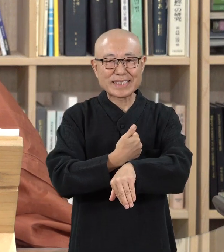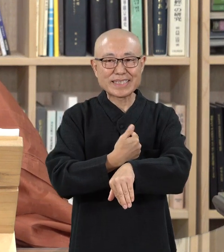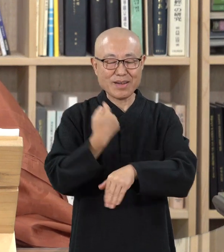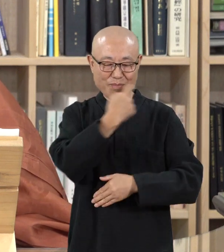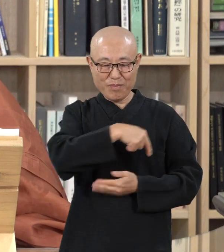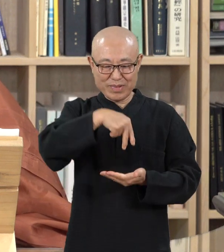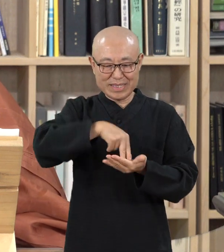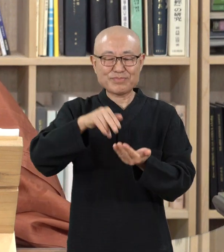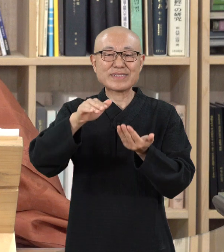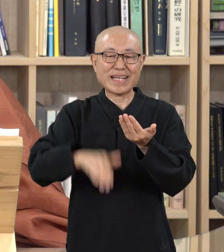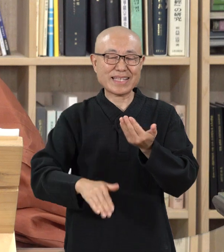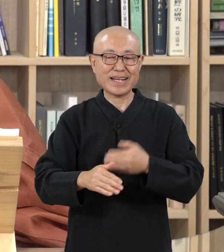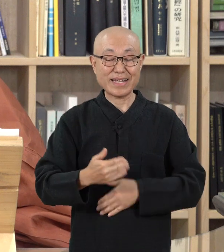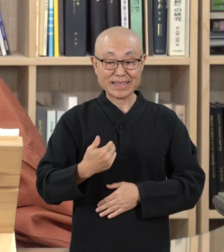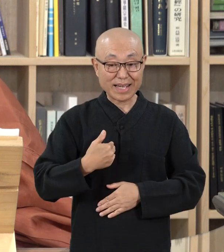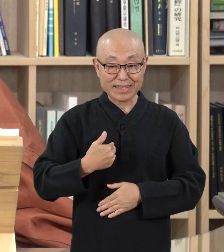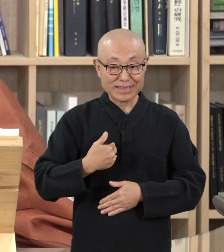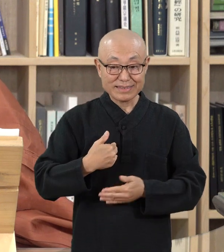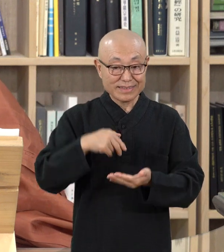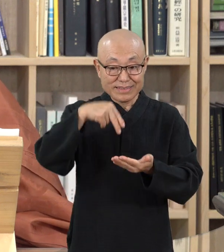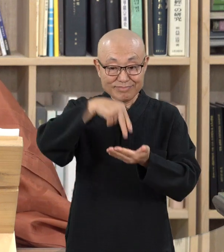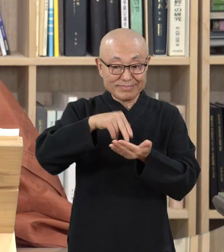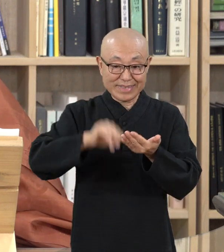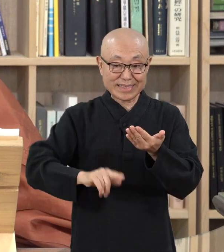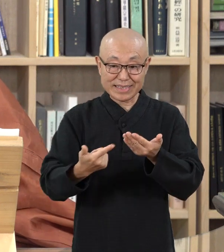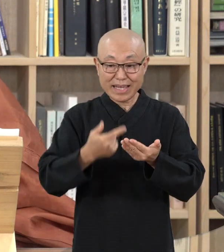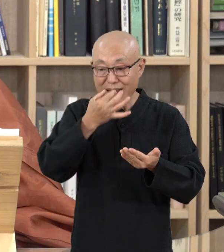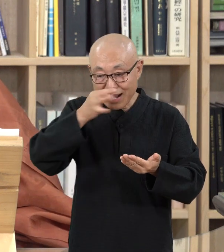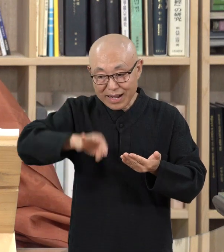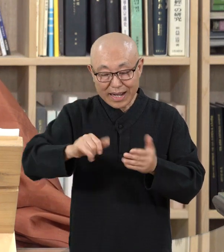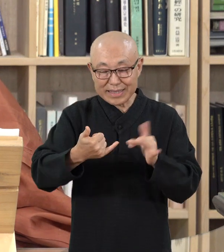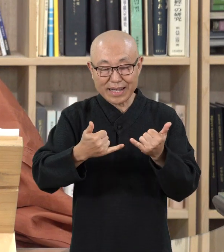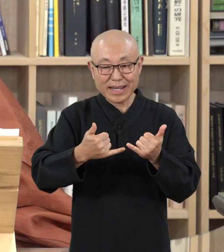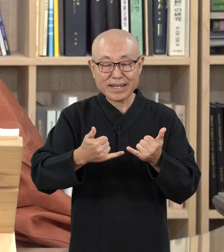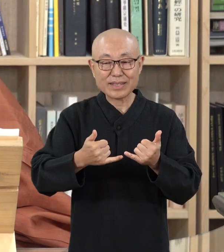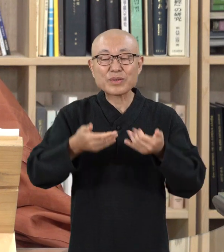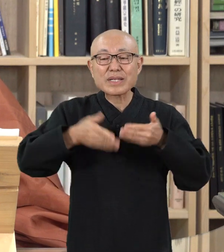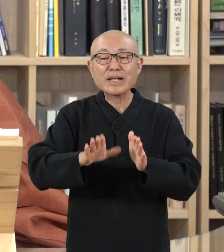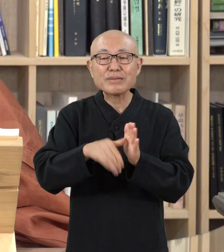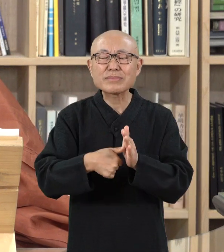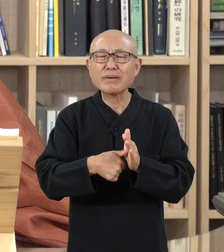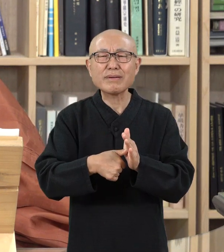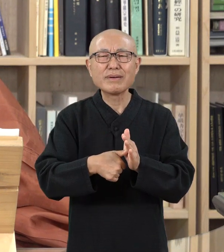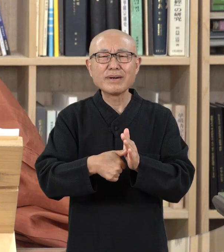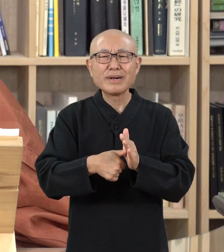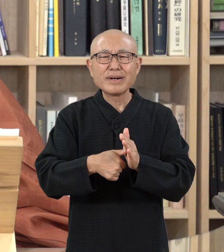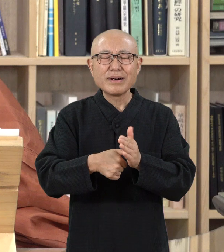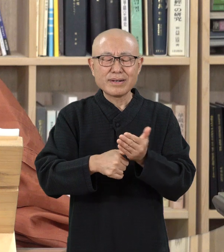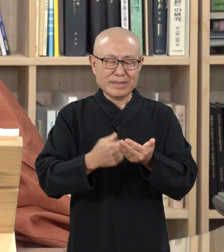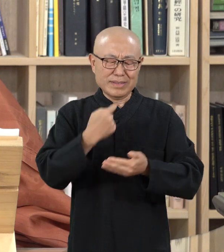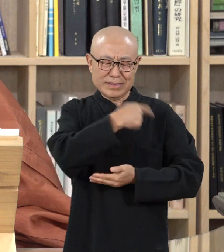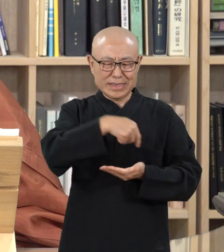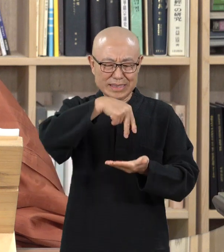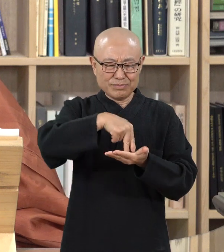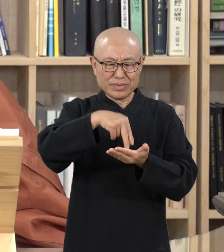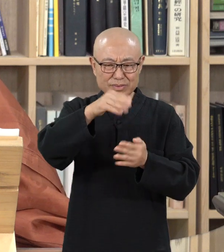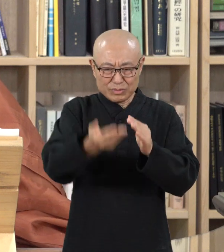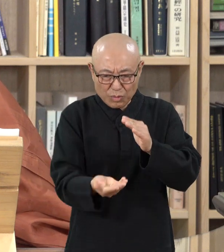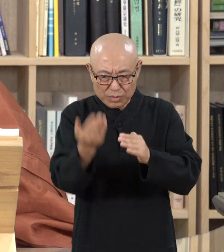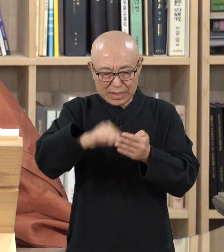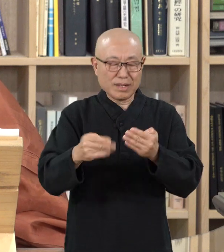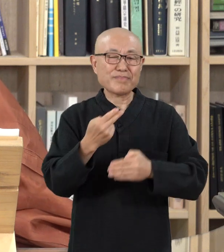천박하지 않다. 그리고 누구도 태어나면서부터 천한 사람은 없다. 바라보는 굉장히 태어나면서부터